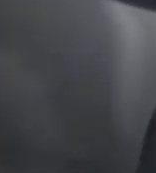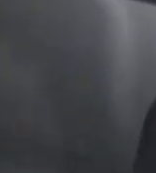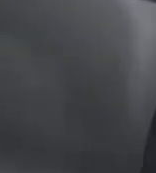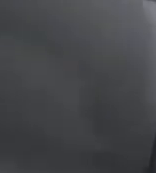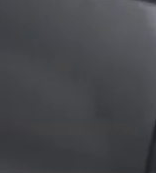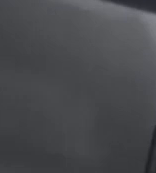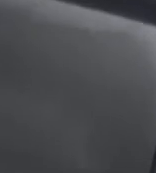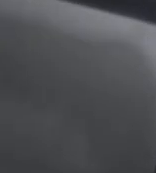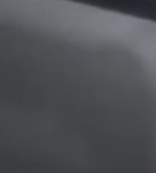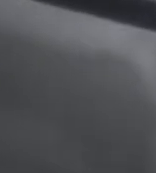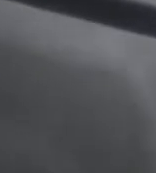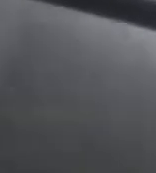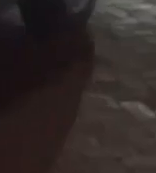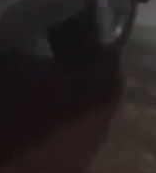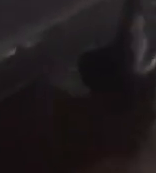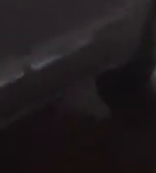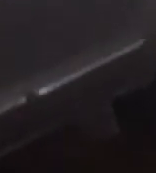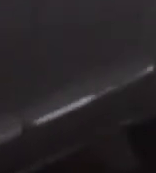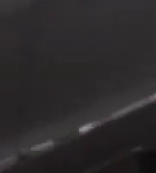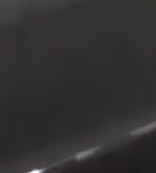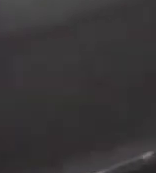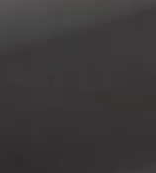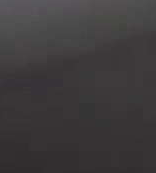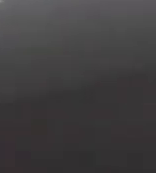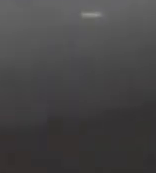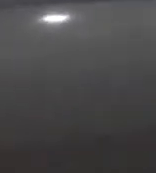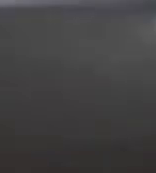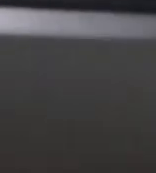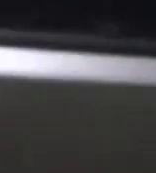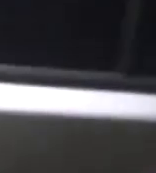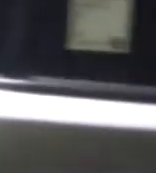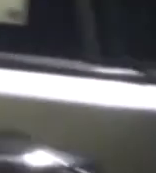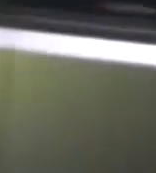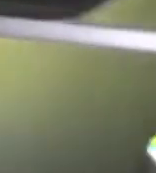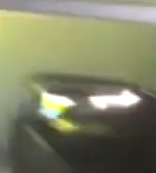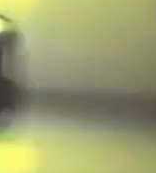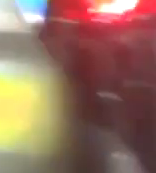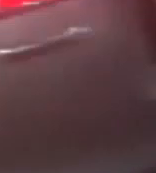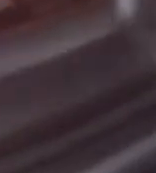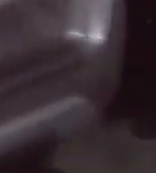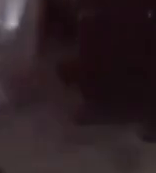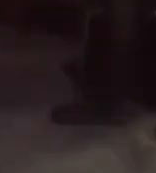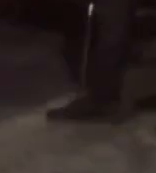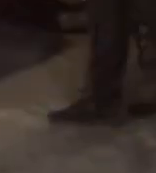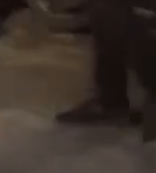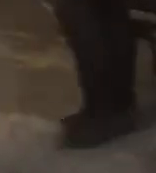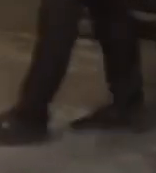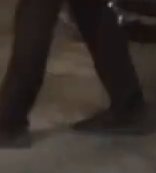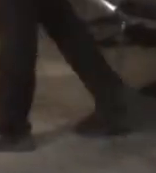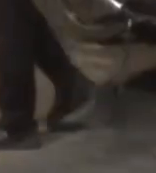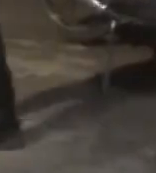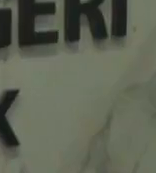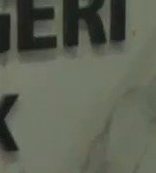sebesar 710 juta rupiah dan telah divonis 1 tahun 3 bulan oleh Pengadilan Negeri Surabaya 8 Februari